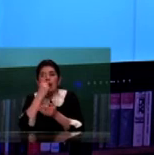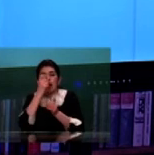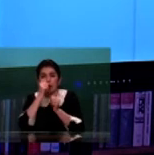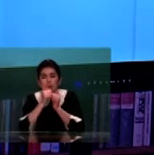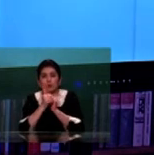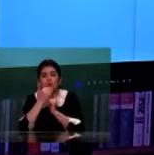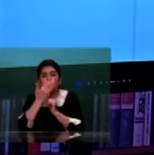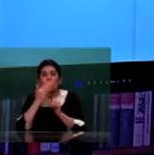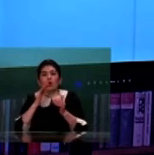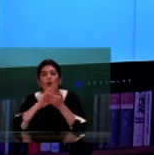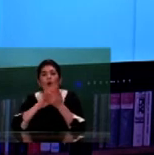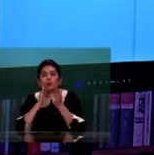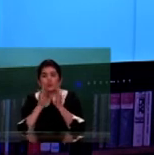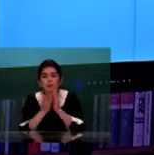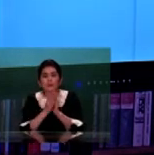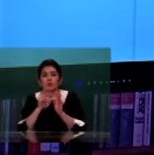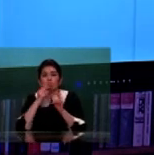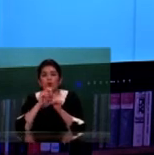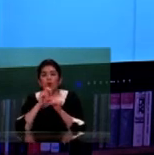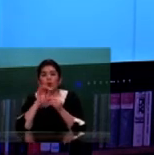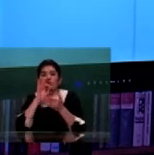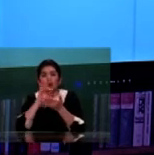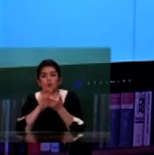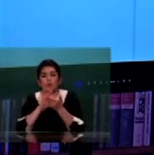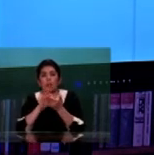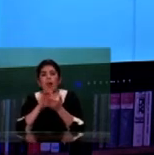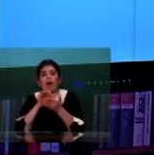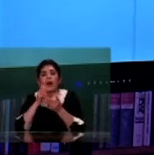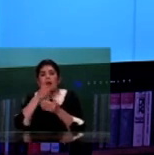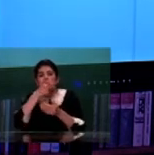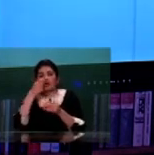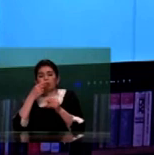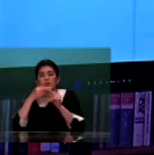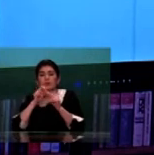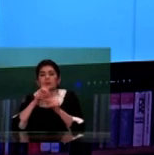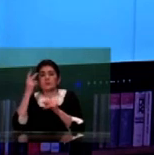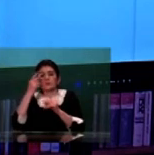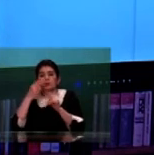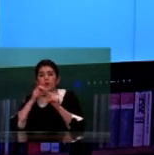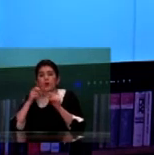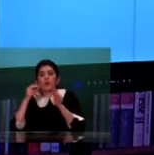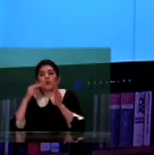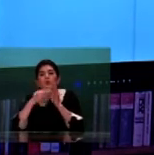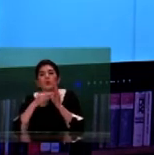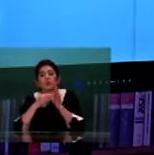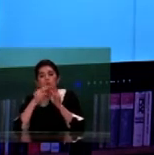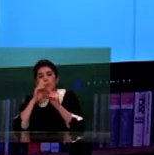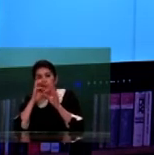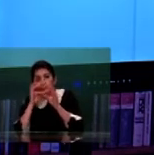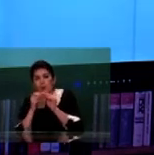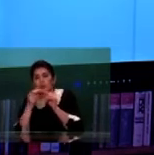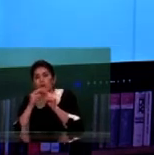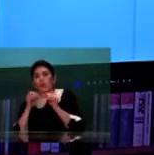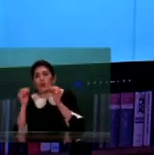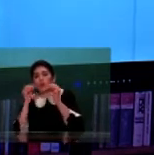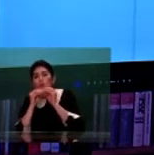bitta hodisani biz o'rtadan ayirib, kvadratga oshirib, ularning yig'indisini topib, 10 ga bo'ldik. Nima uchun 10 ga?